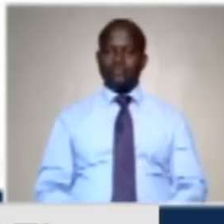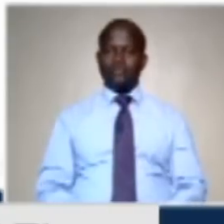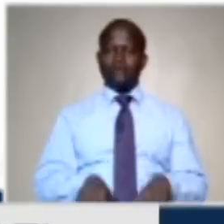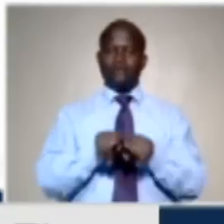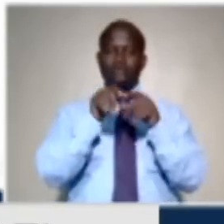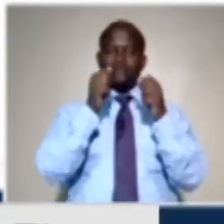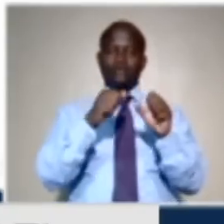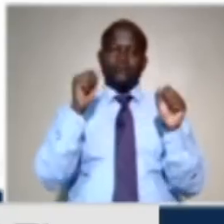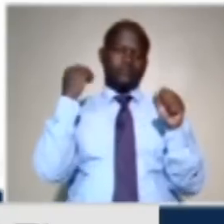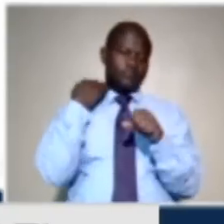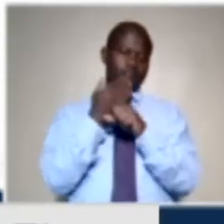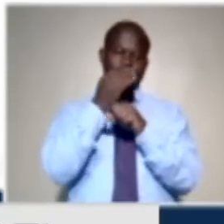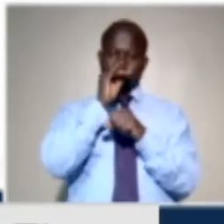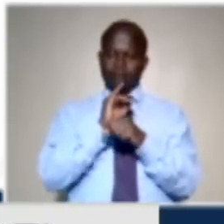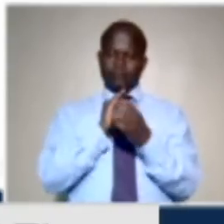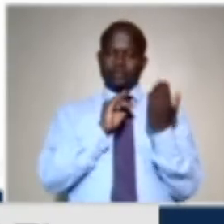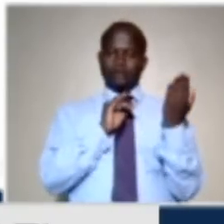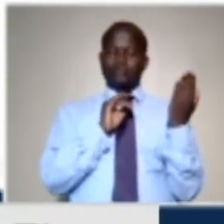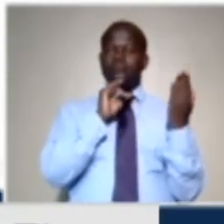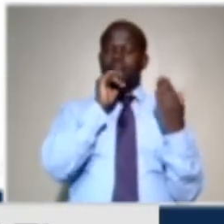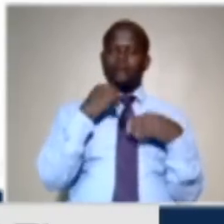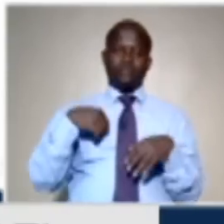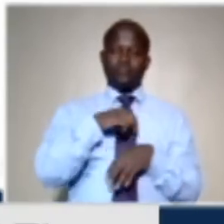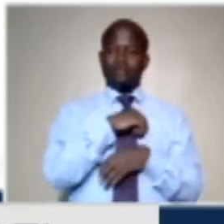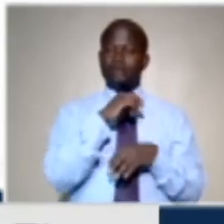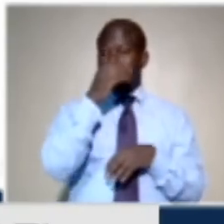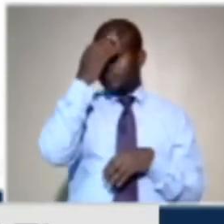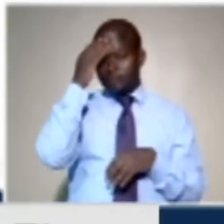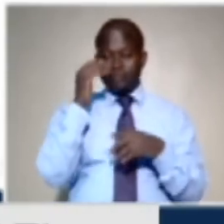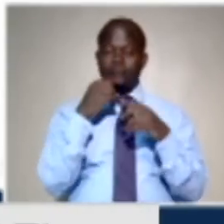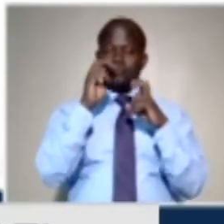Nk'abarokotse Jenoside yakorewe Abatutsi, nta nubwo twareka kuvuga ko